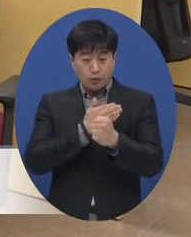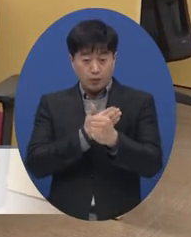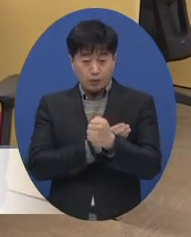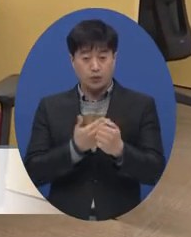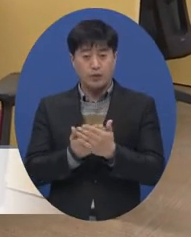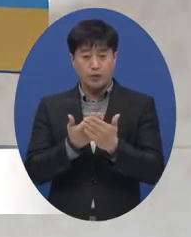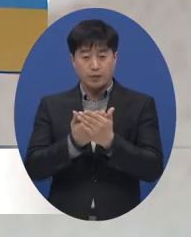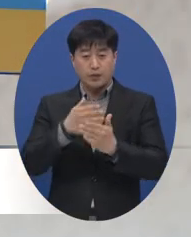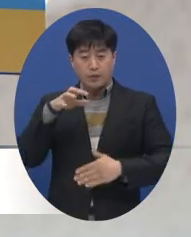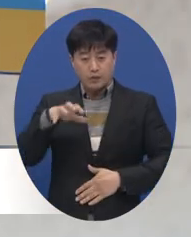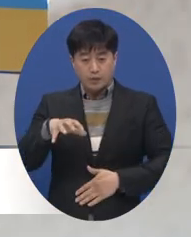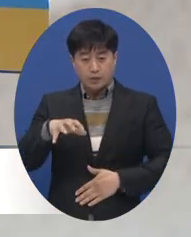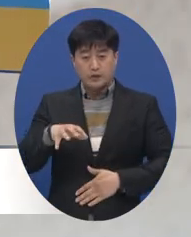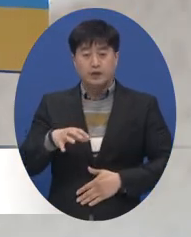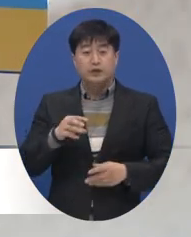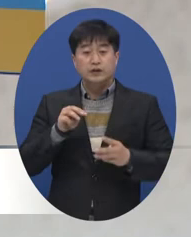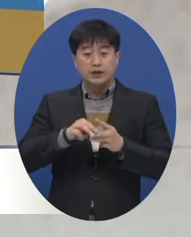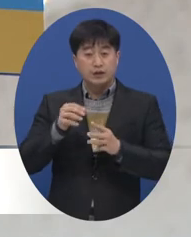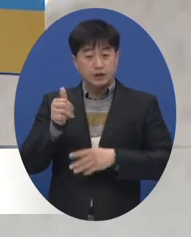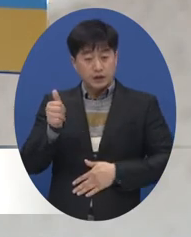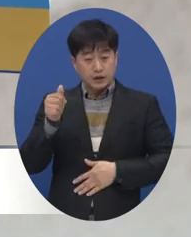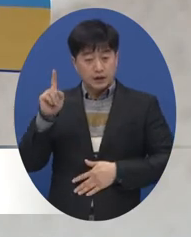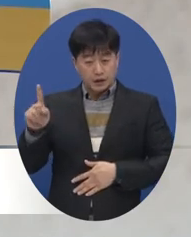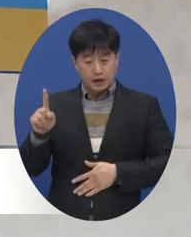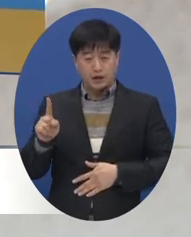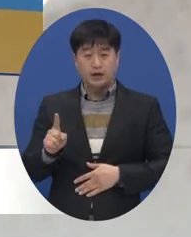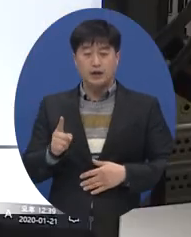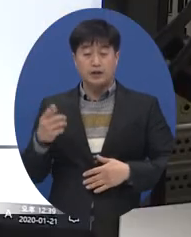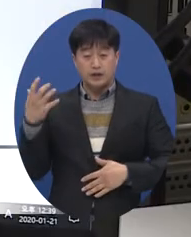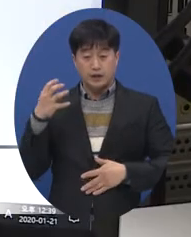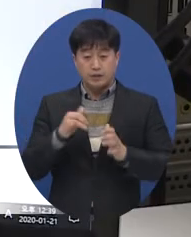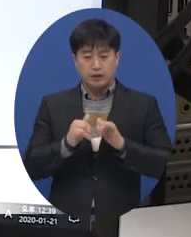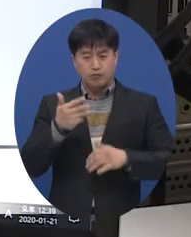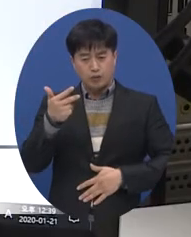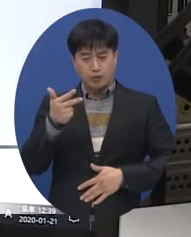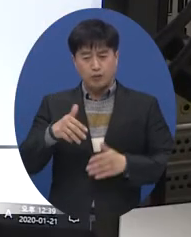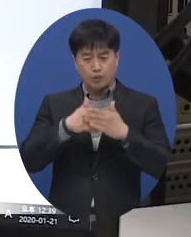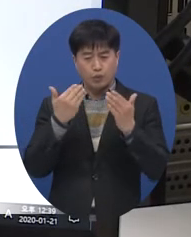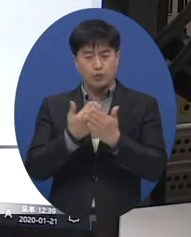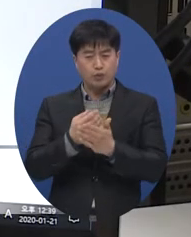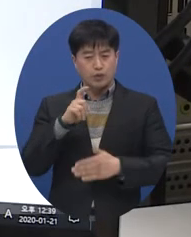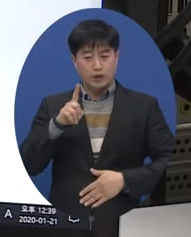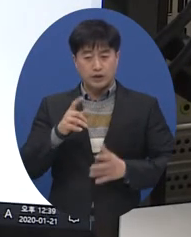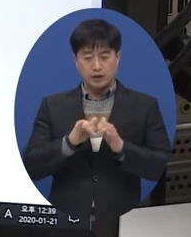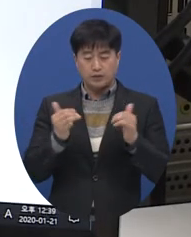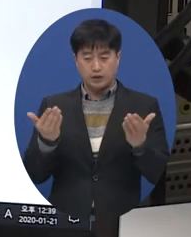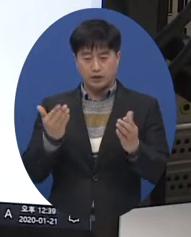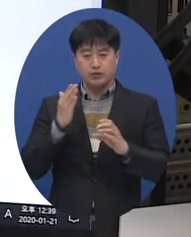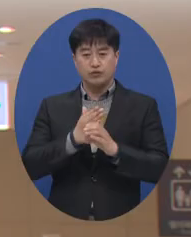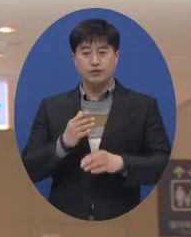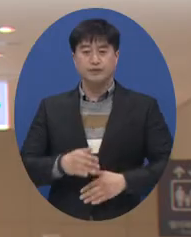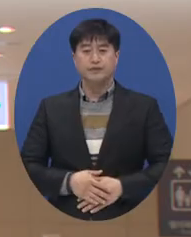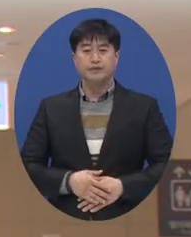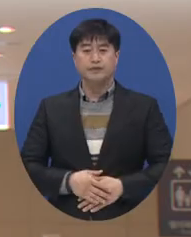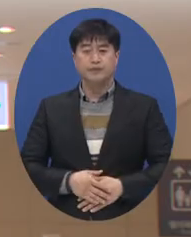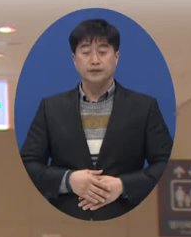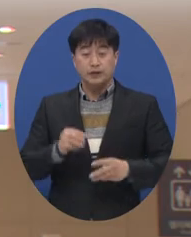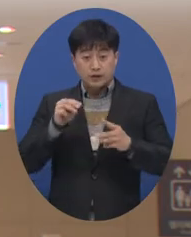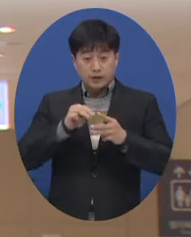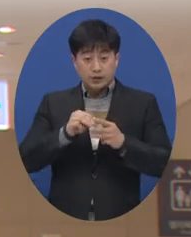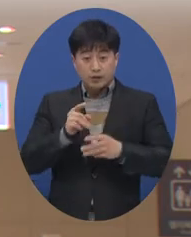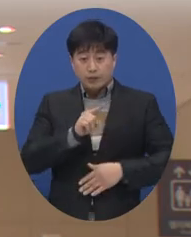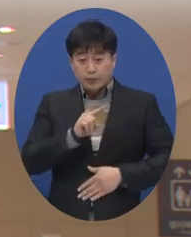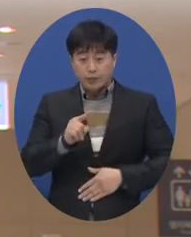경기도시장상권진흥원 북부센터는 센터장 1명과 시장상권 매니저 7명 등총 11명이 근무합니다.